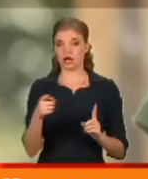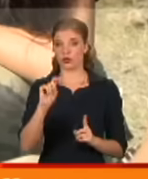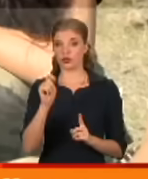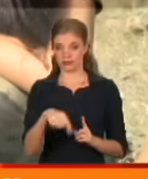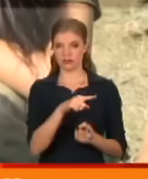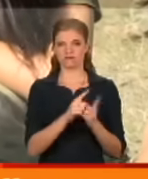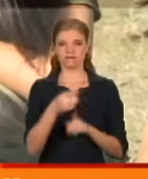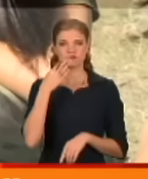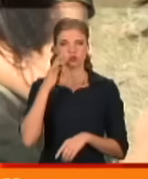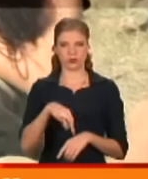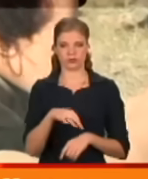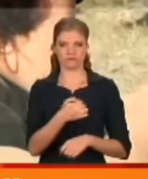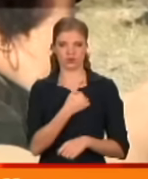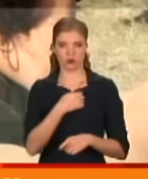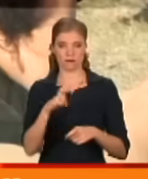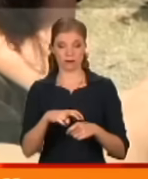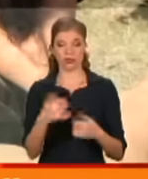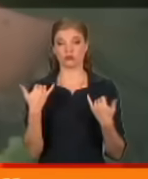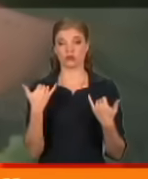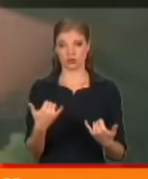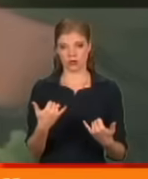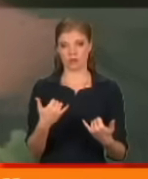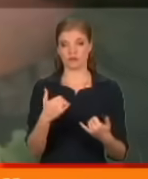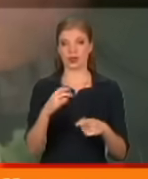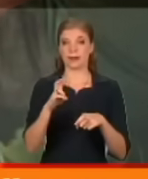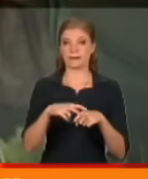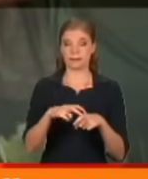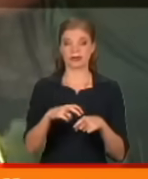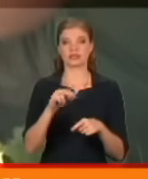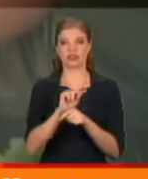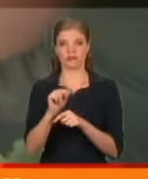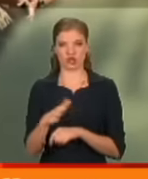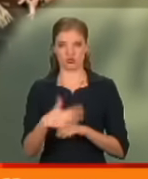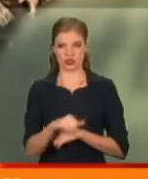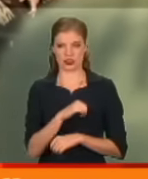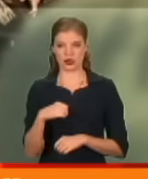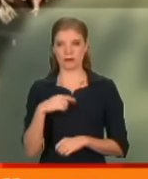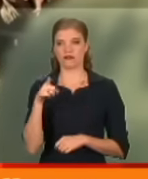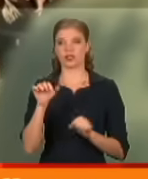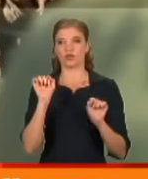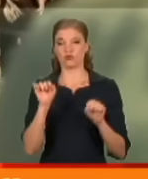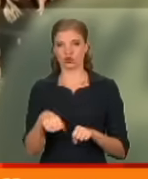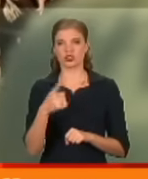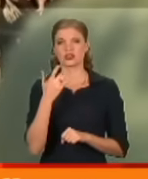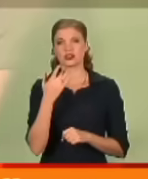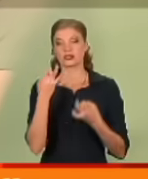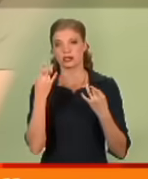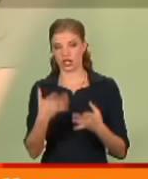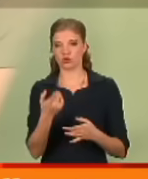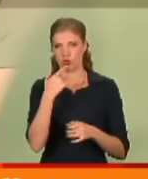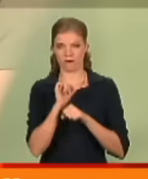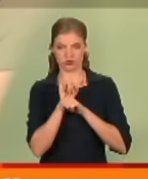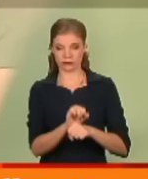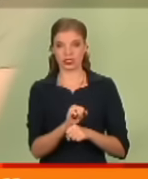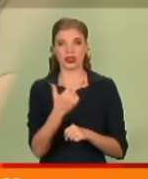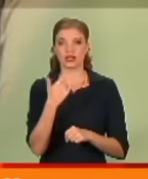Аліна стає досвідченим військовим медиком. І тепер тактичної медицини навчає вже сама. Ви можете, в принципі, з легкістю зупинити кровотечу